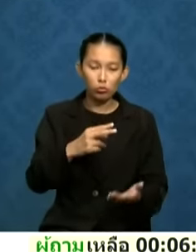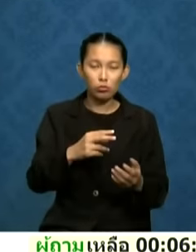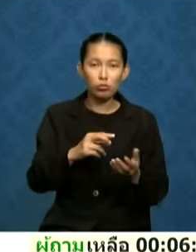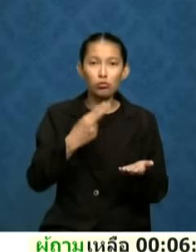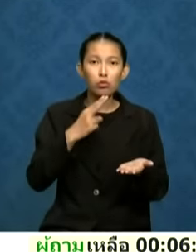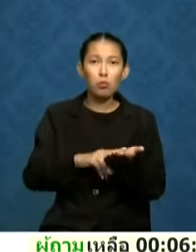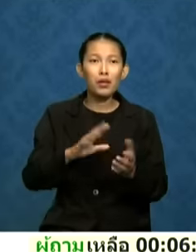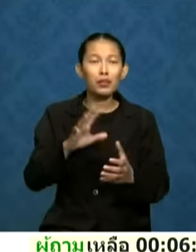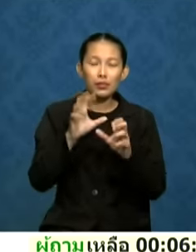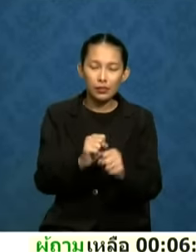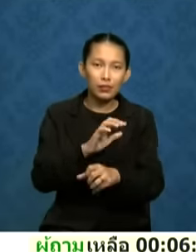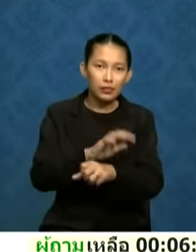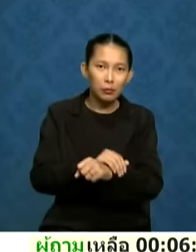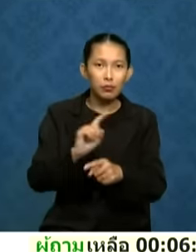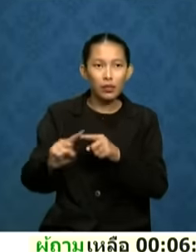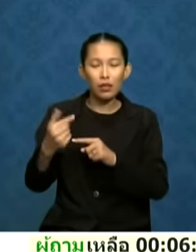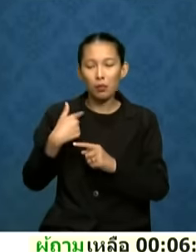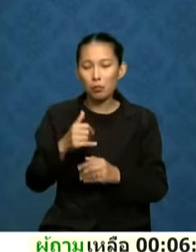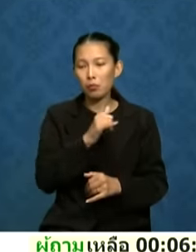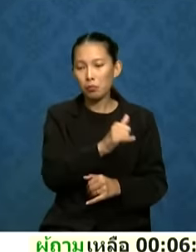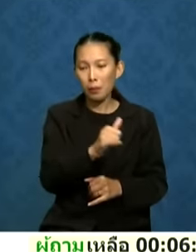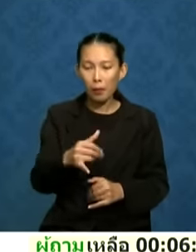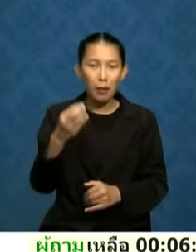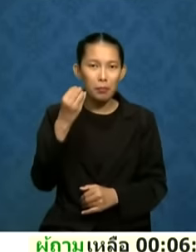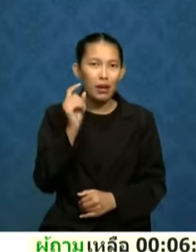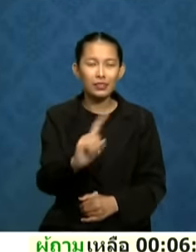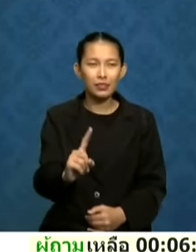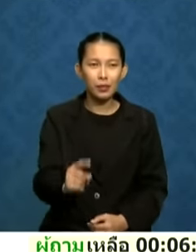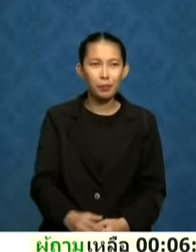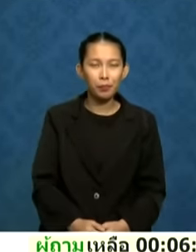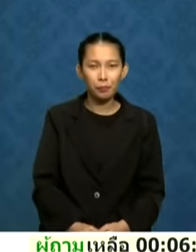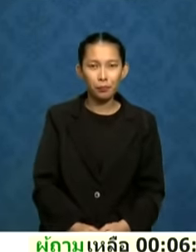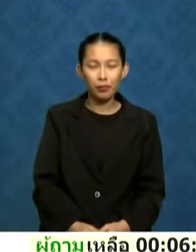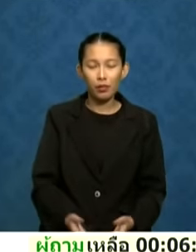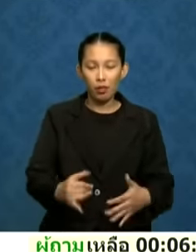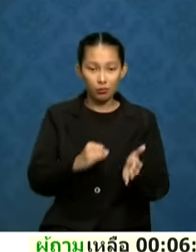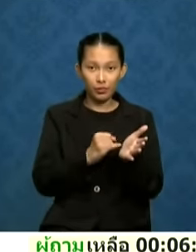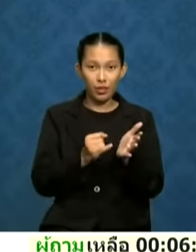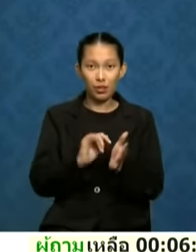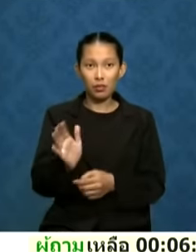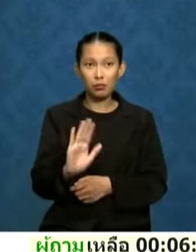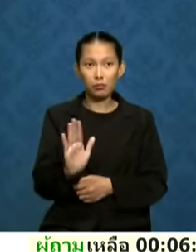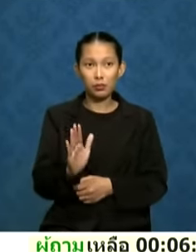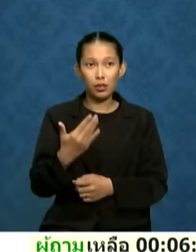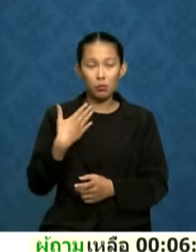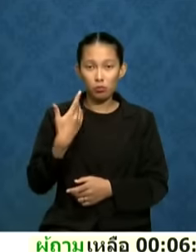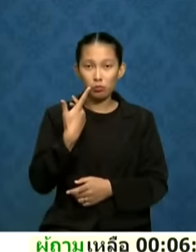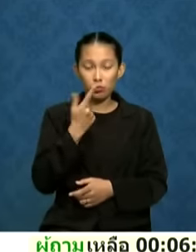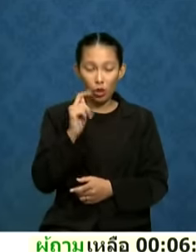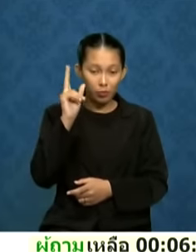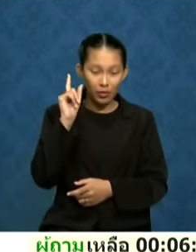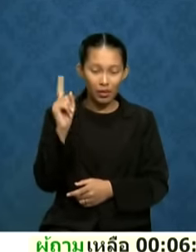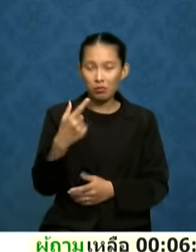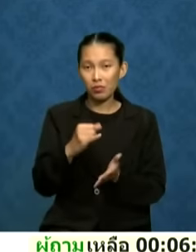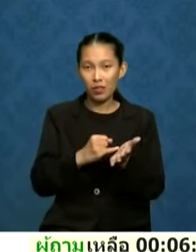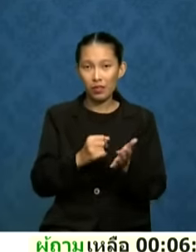ไปจัดการดูวาที่ต่ ๆ ที่เขาอยู่ อยู่ที่ไหนซึอัี้ก็ไมใช่เรื่องง่าย อย่ที่ผมตอบเข้ไป ตอบพสึกกวไปว